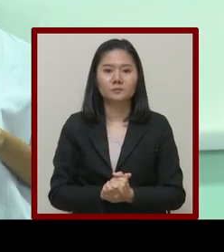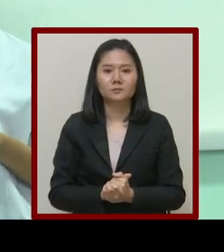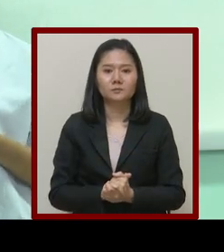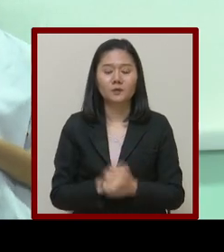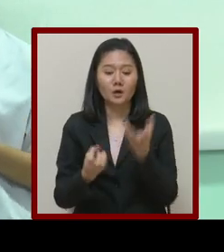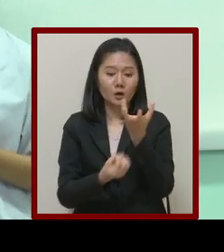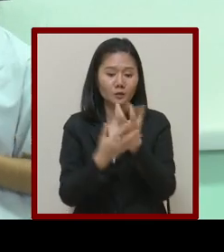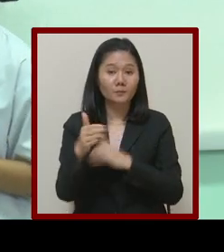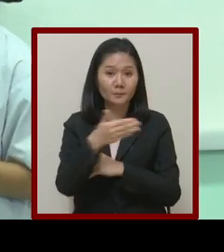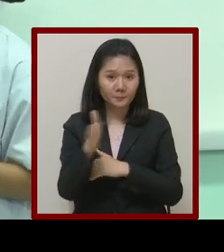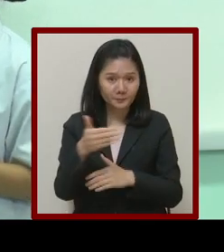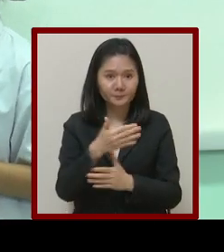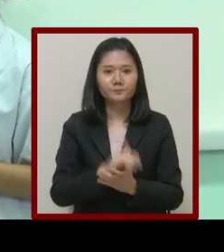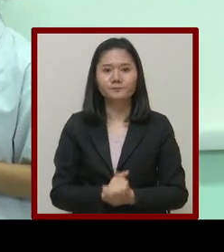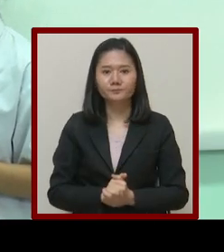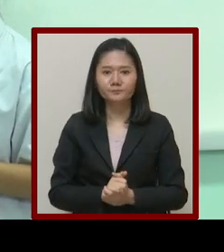ข้าวต้มปลาค่ะ